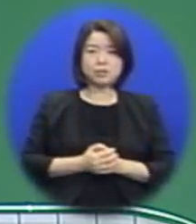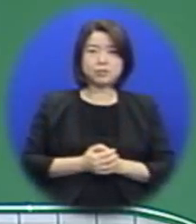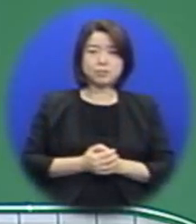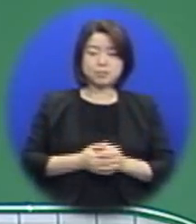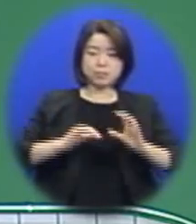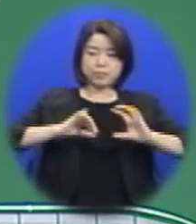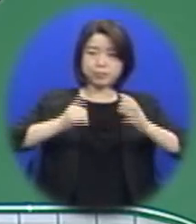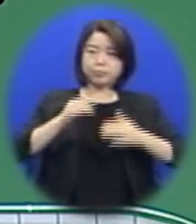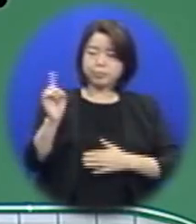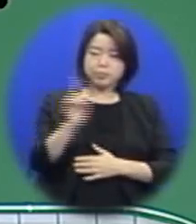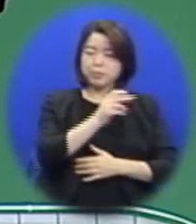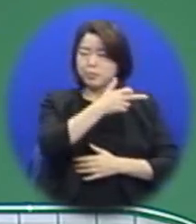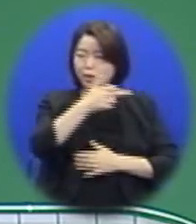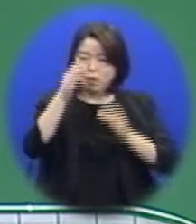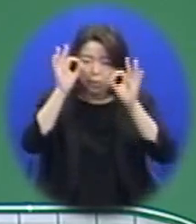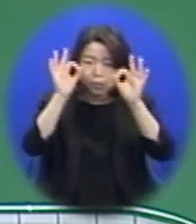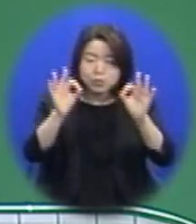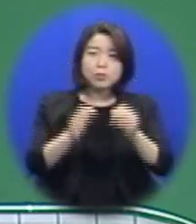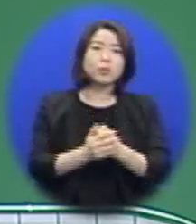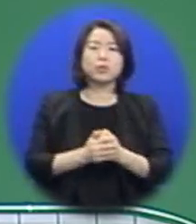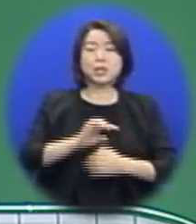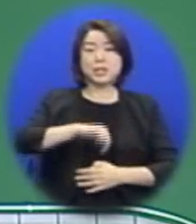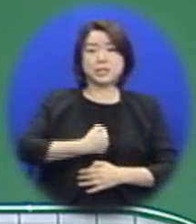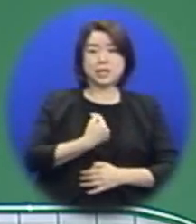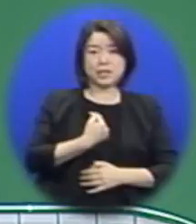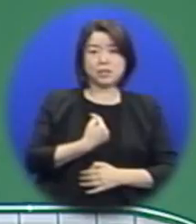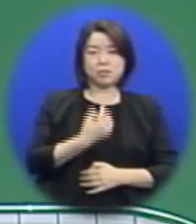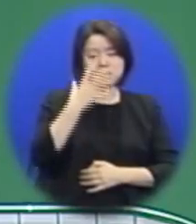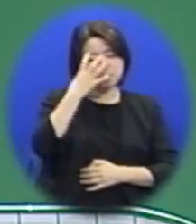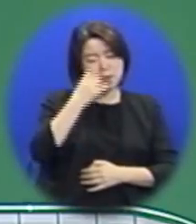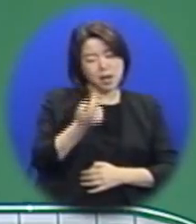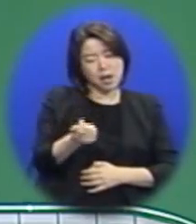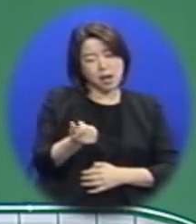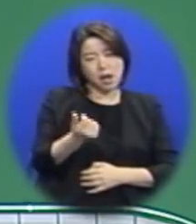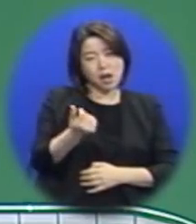세상이 아무리 커 보이고 자기는 너무 비참하고